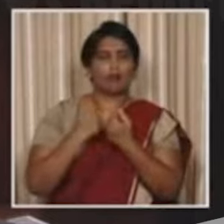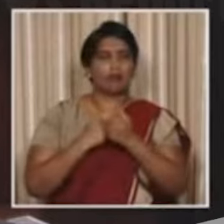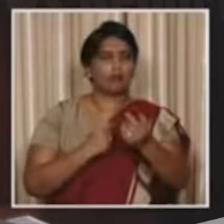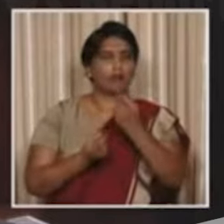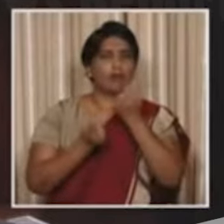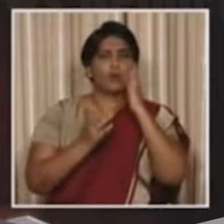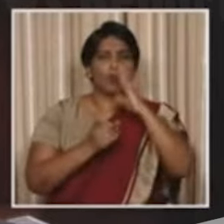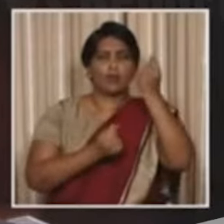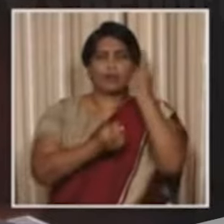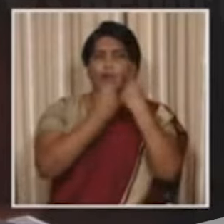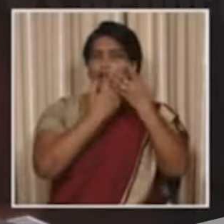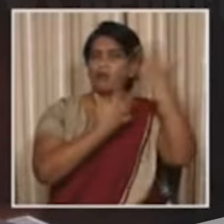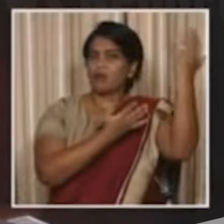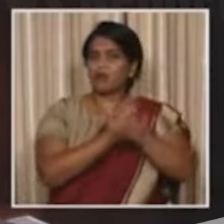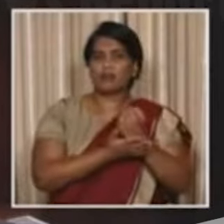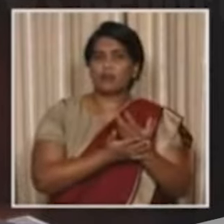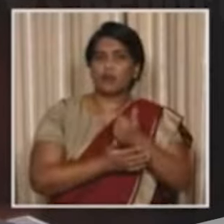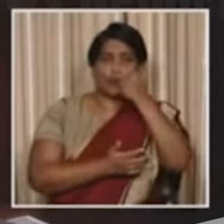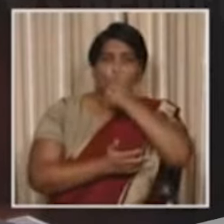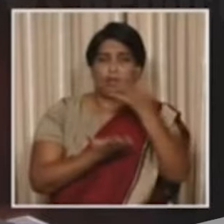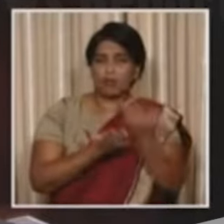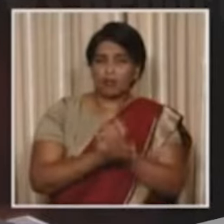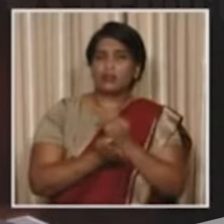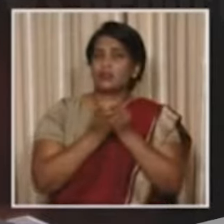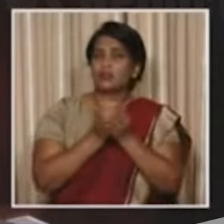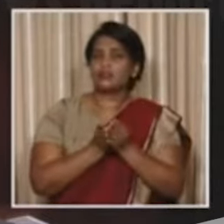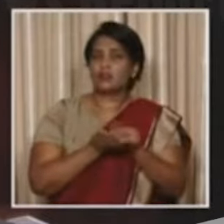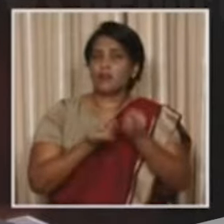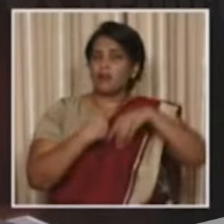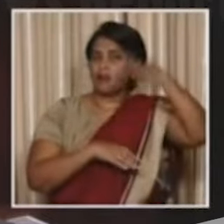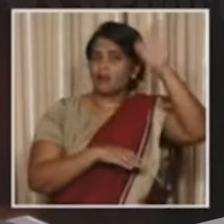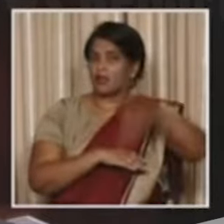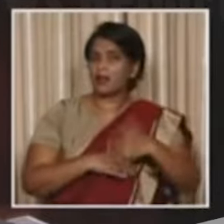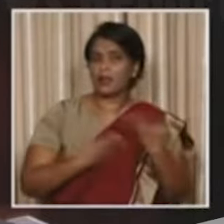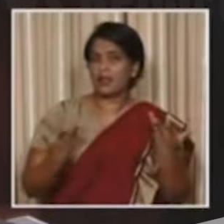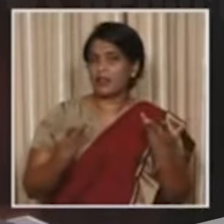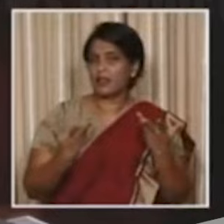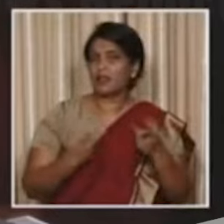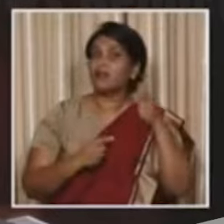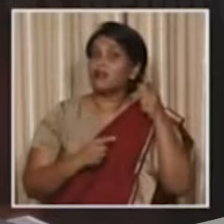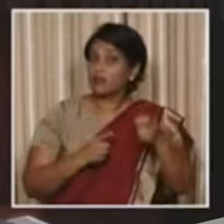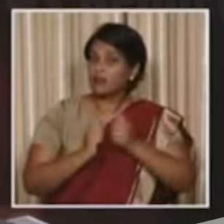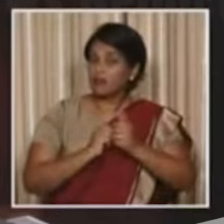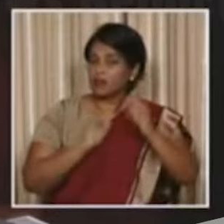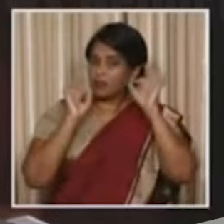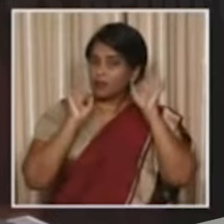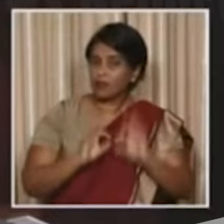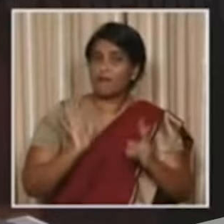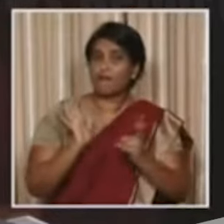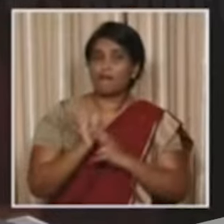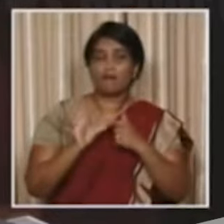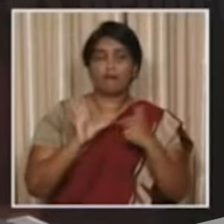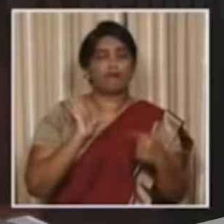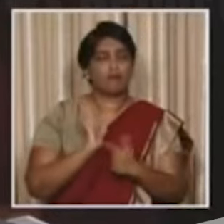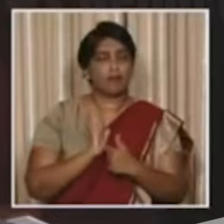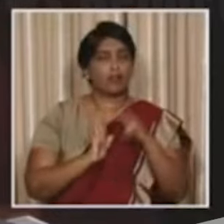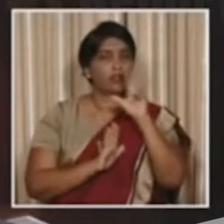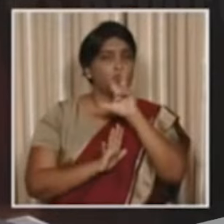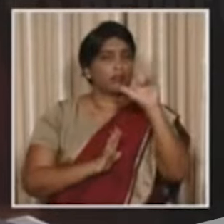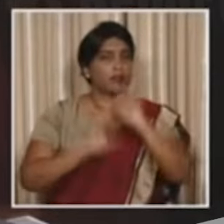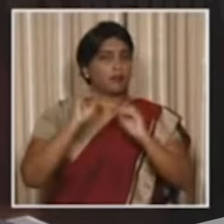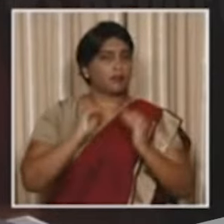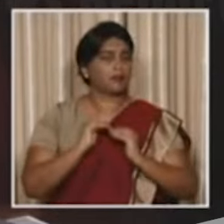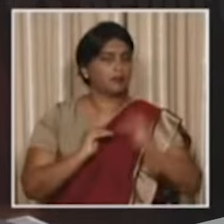කරන්නේ නැත්තේ? ඇයි අපි හොරා කාපු සම්පත්තික රිකවර් කරන්නේ නැත්තේ? ඒක නොකර වැට් එක 18%ට